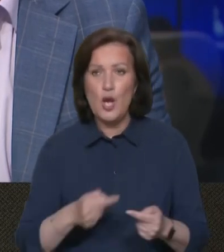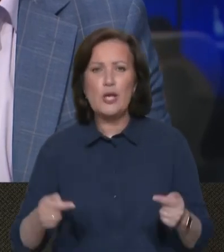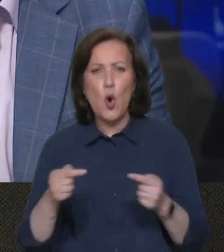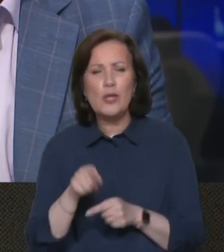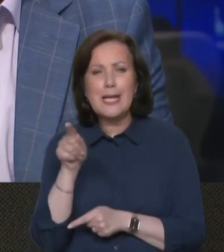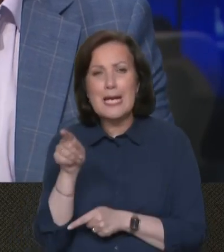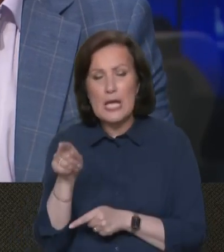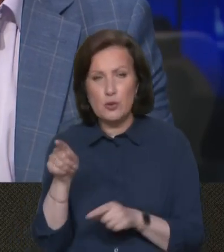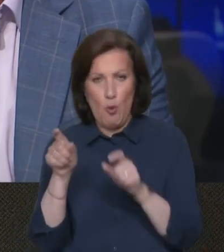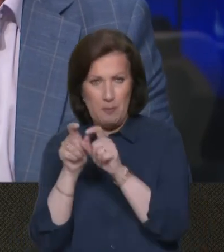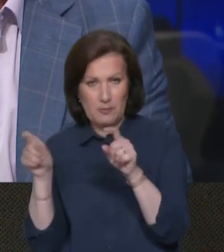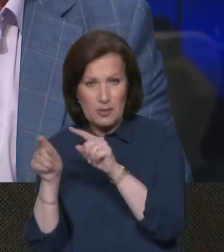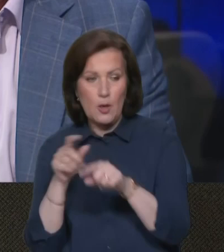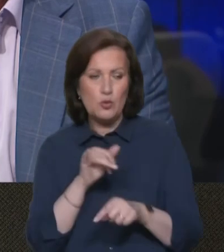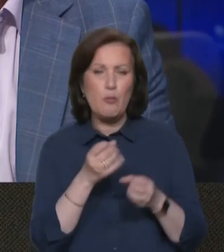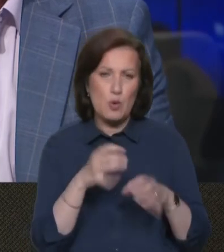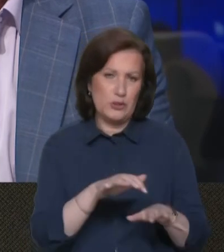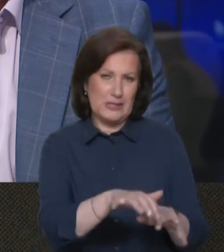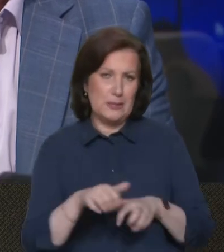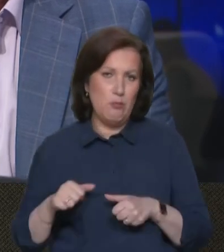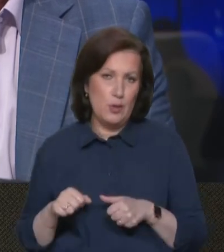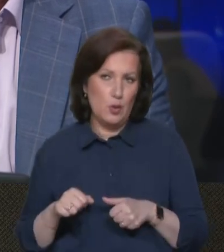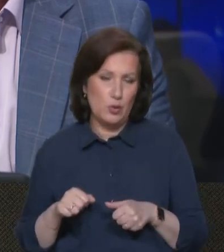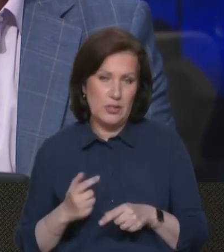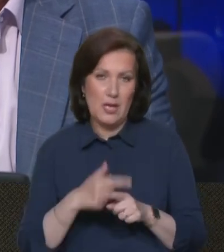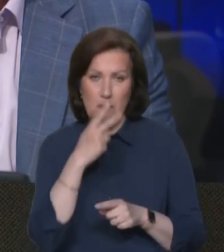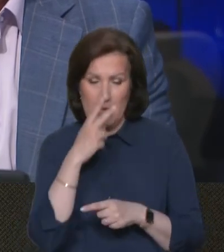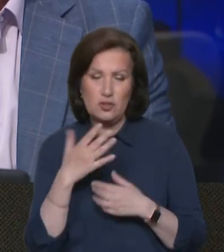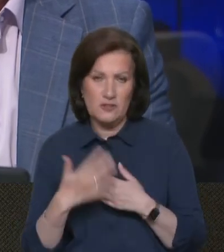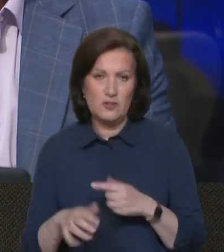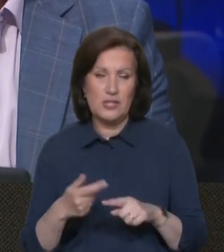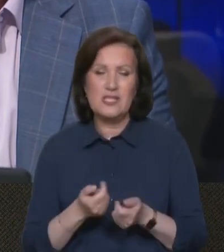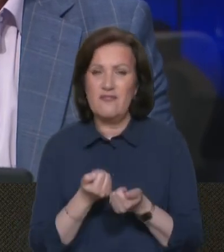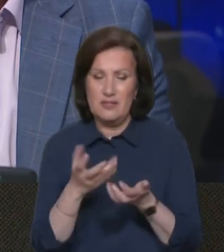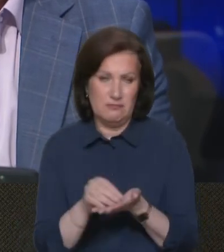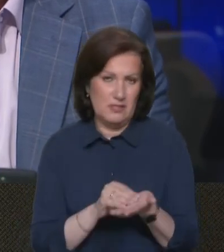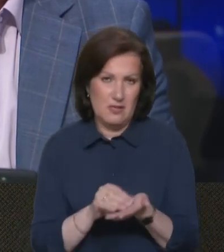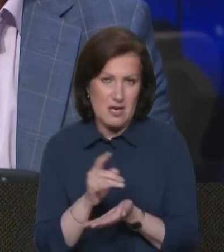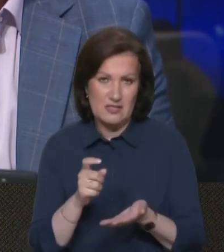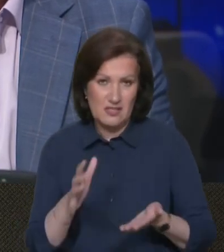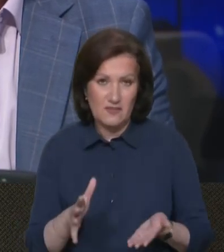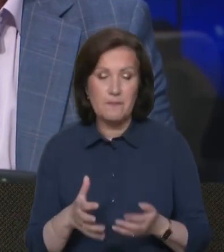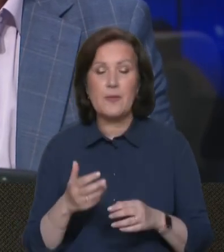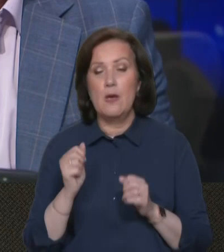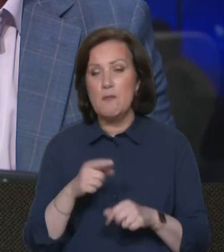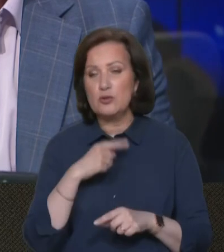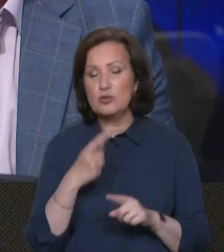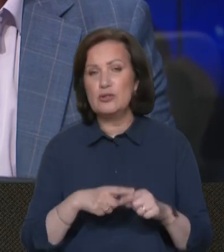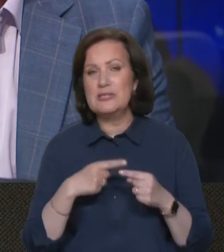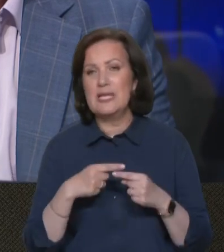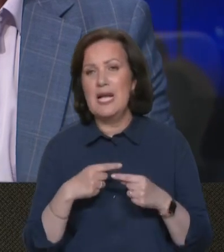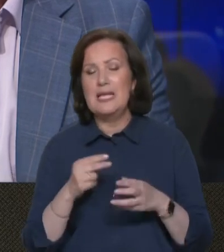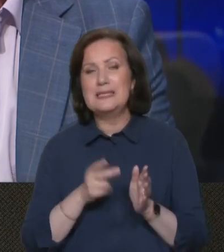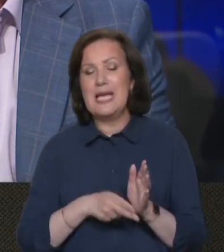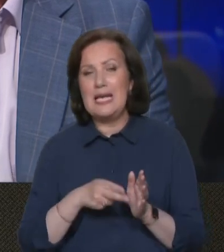конкретному підприємству, то в тебе його просто заберуть, як ми бачили це вже величезну кількість разів. Можна сказати, що і залізну